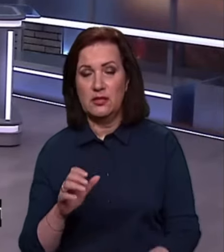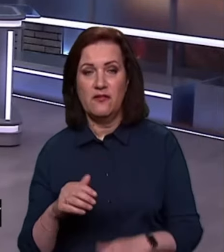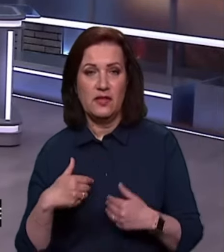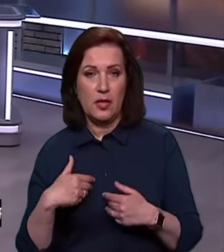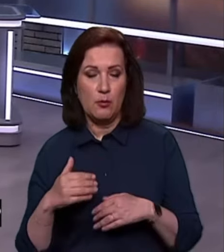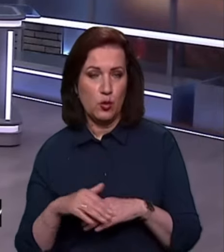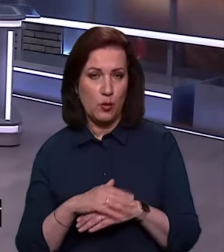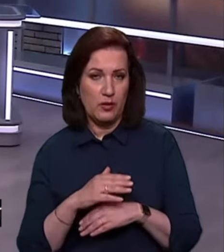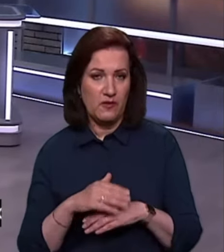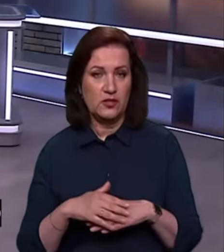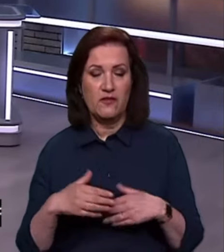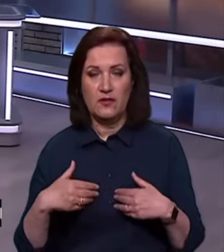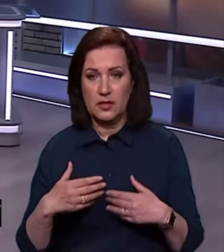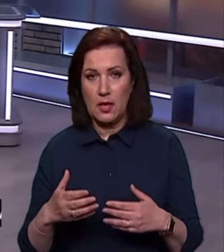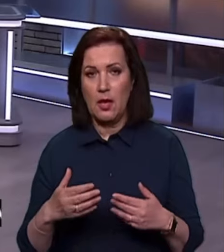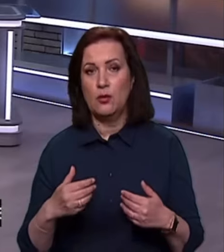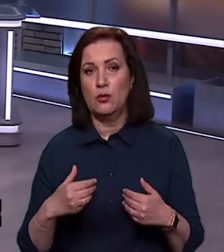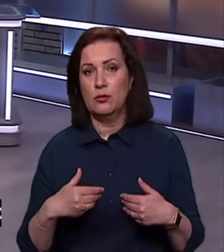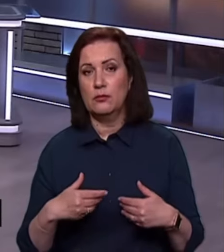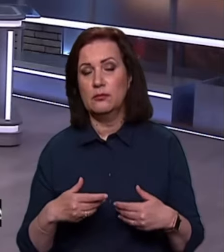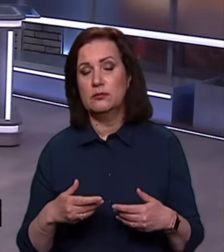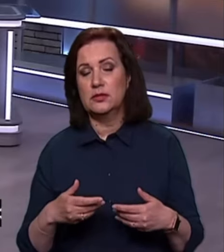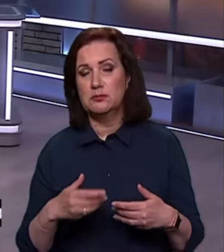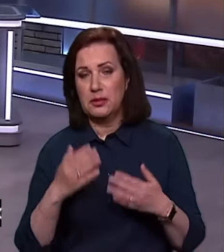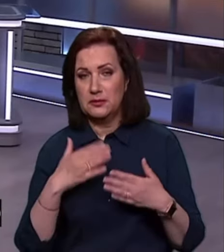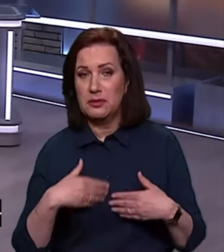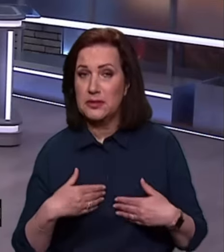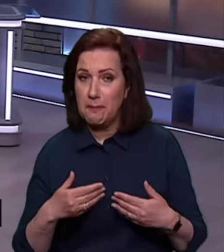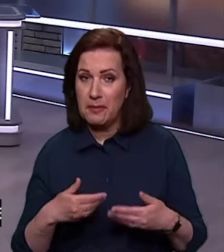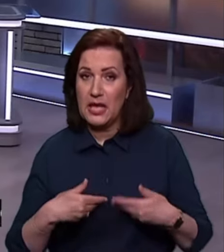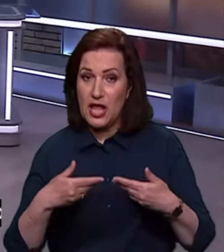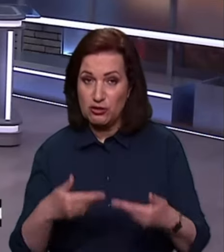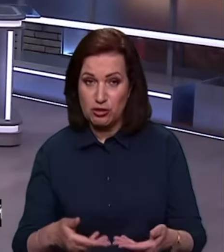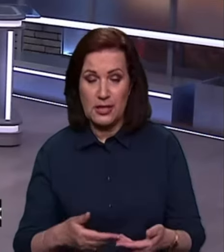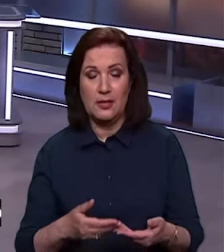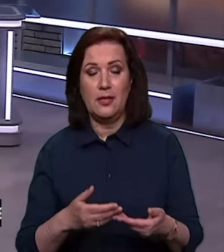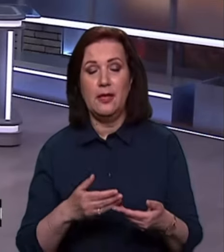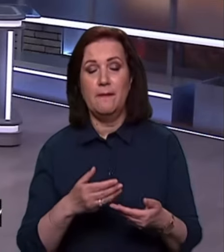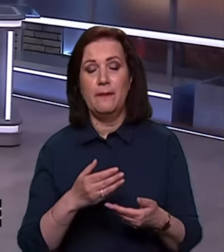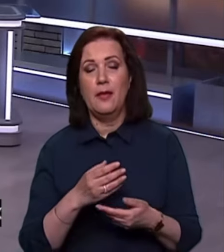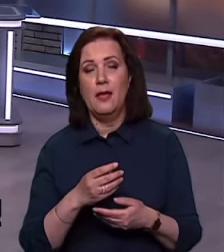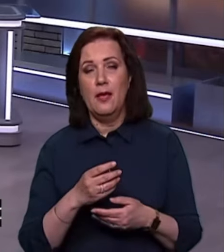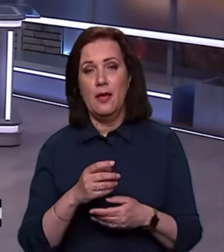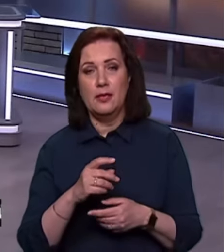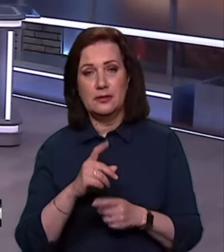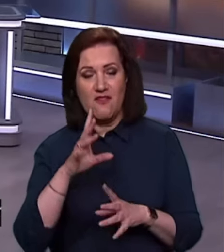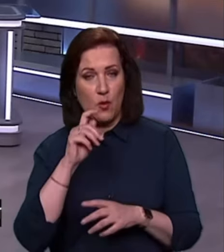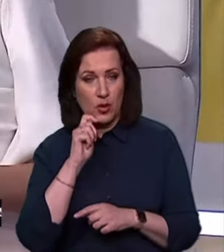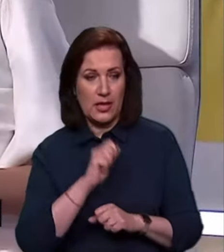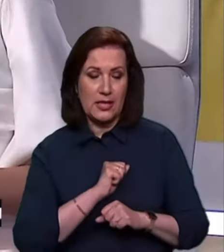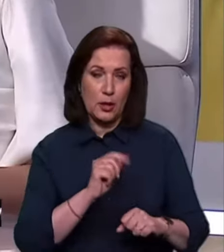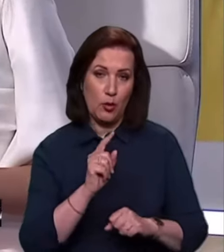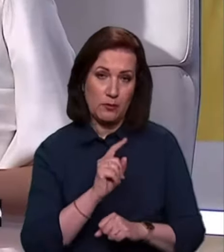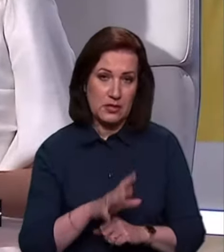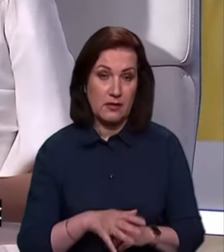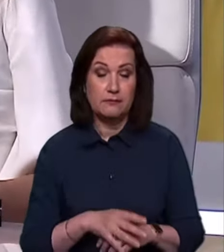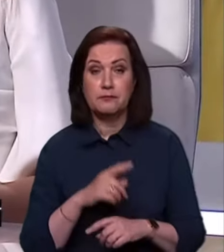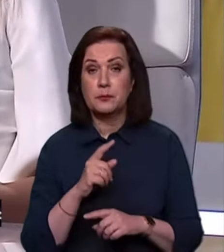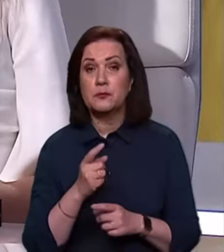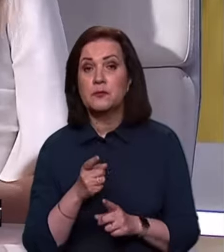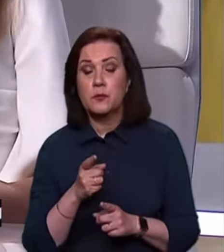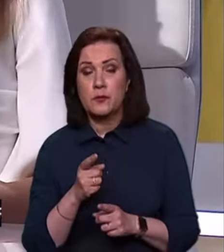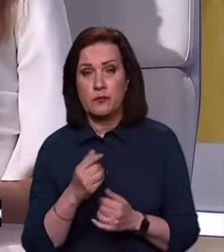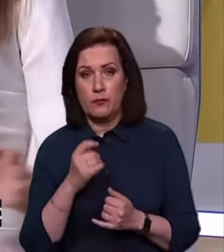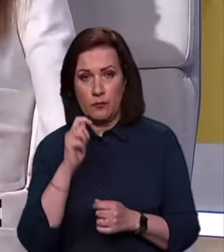вечір. Вітаю вас. Спасибо за приглашення. Слава Україні. Героям слава. Дякуємо дуже. Героям слава. Скажіть, будь ласка, чому